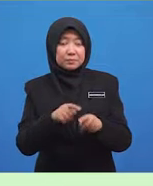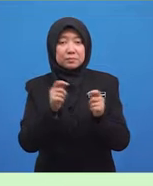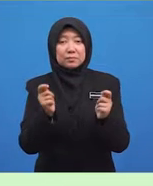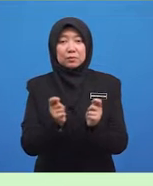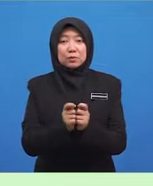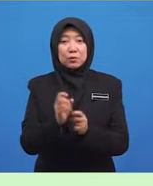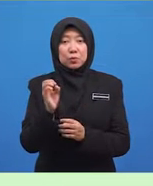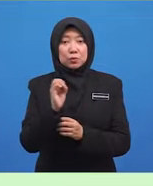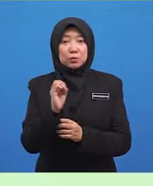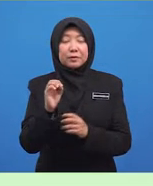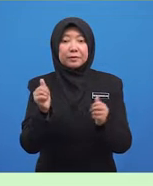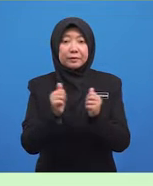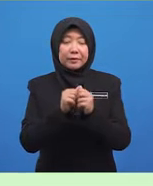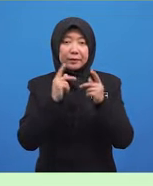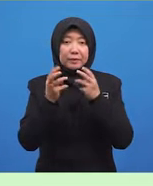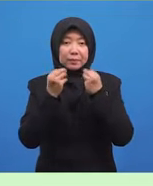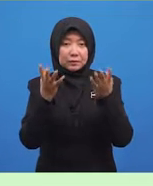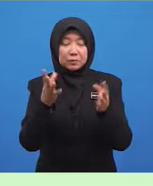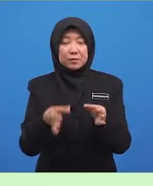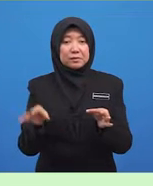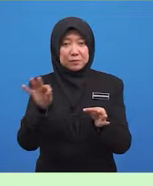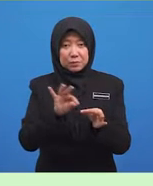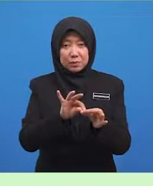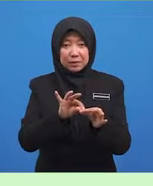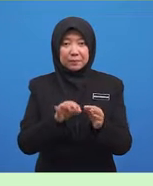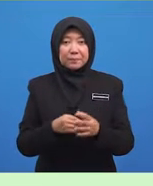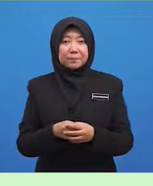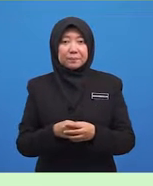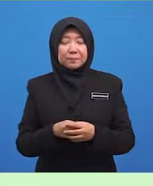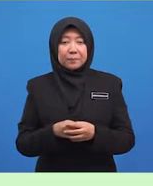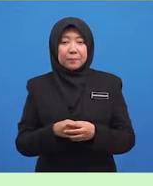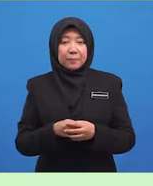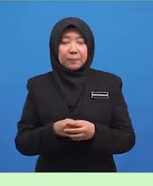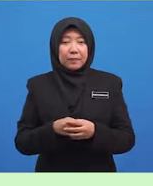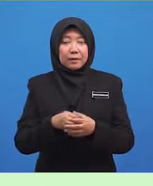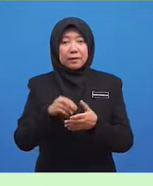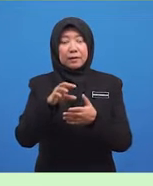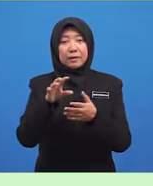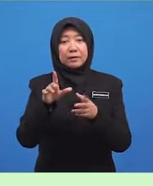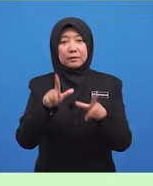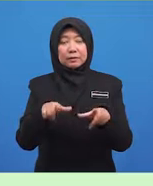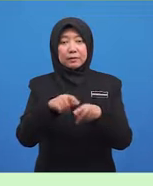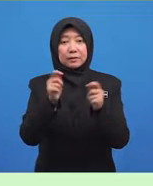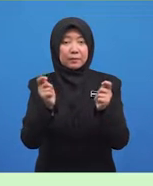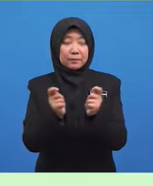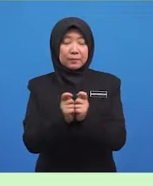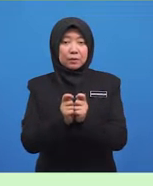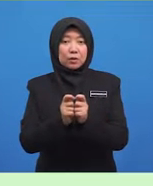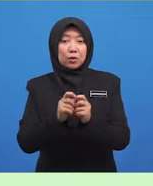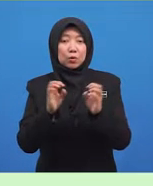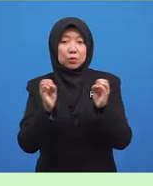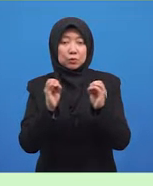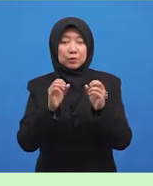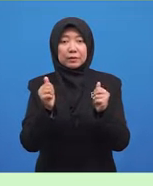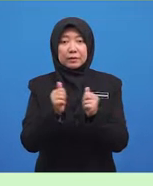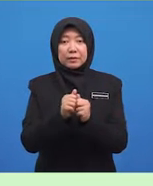tempat kosong dengan kata majmuk yang sesuai. Isi tempat kosong dengan pilihan perkataan